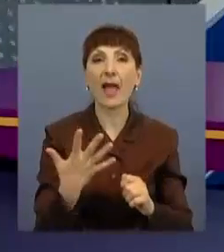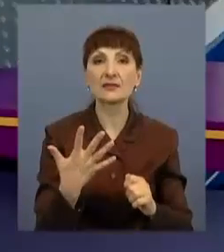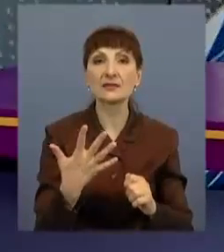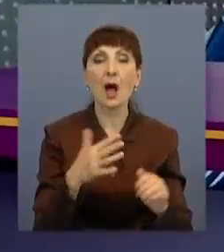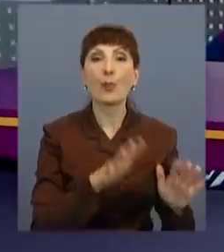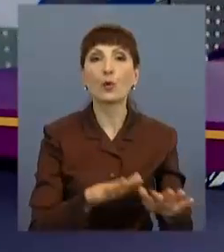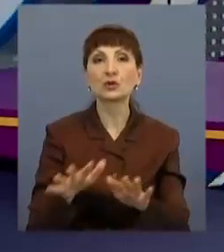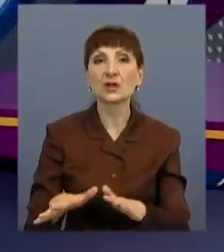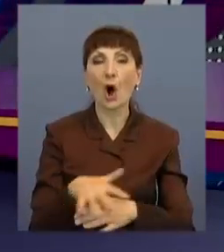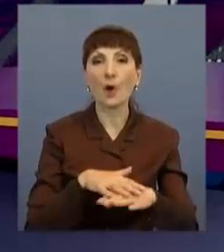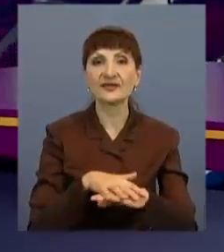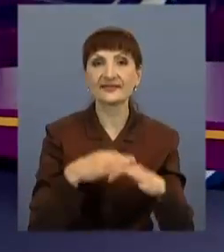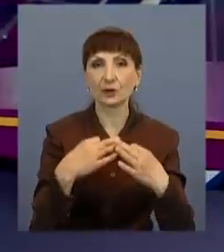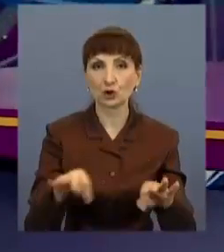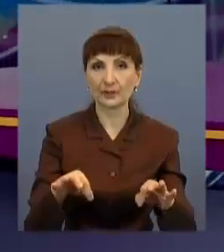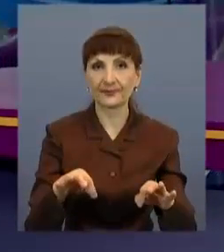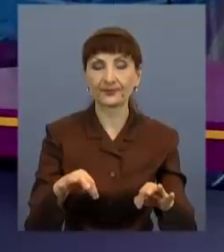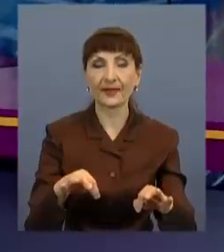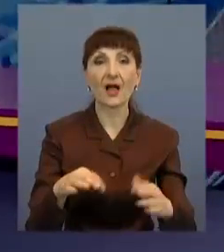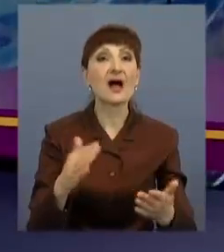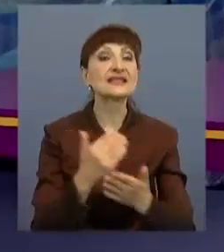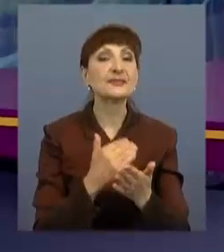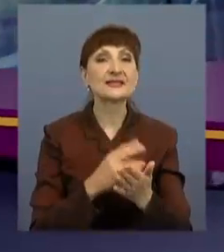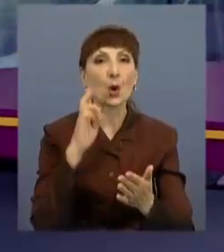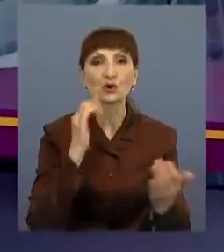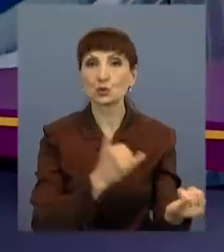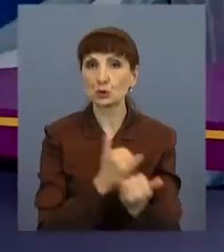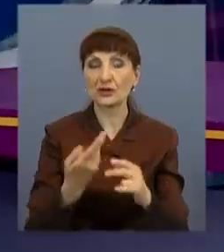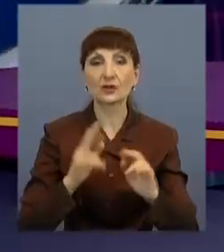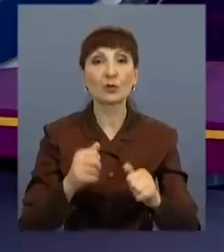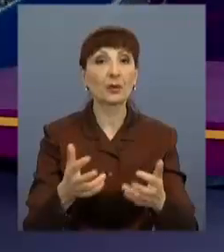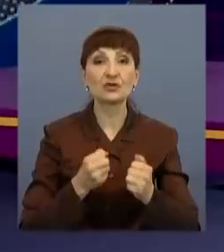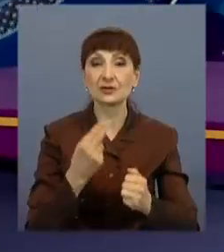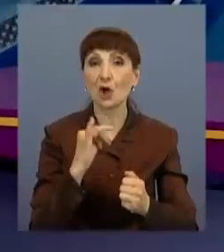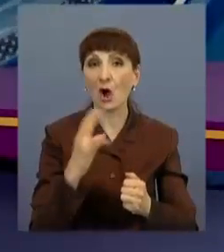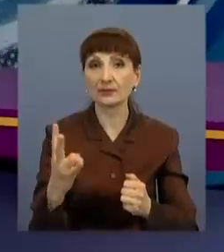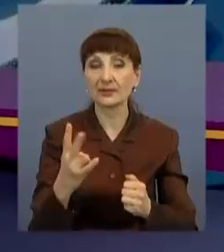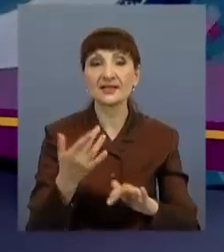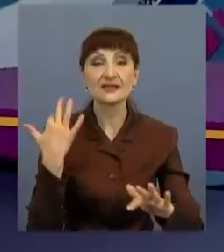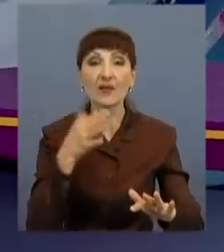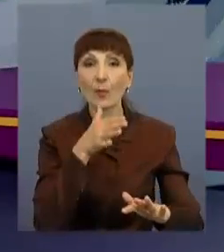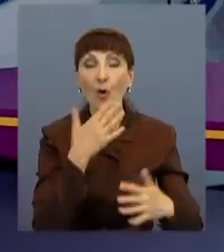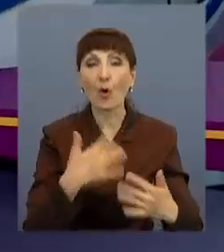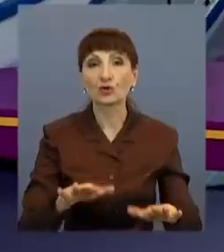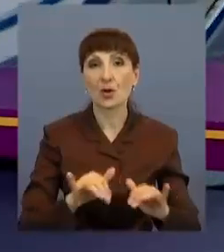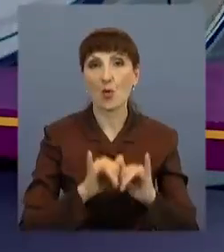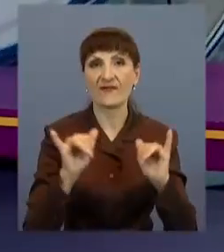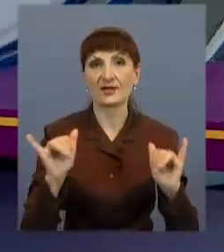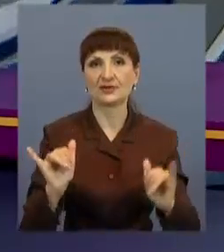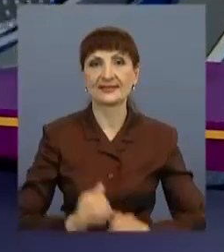называемых пунктов общественного доступа. К слову, список госуслуг, которые можно получить в ЦОНах, с недавних пор